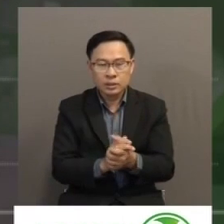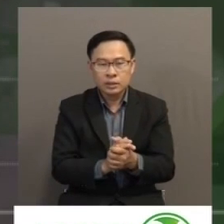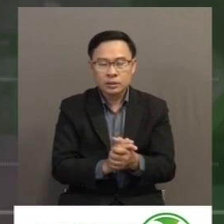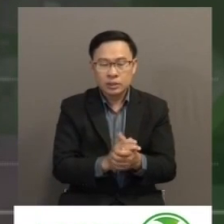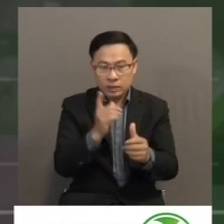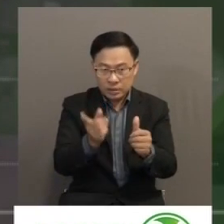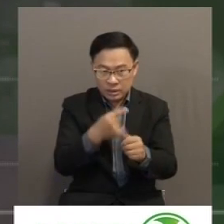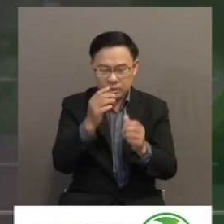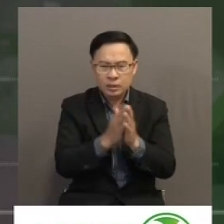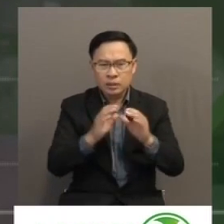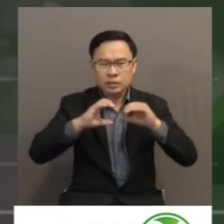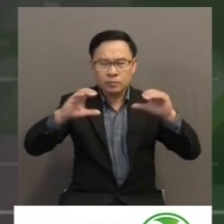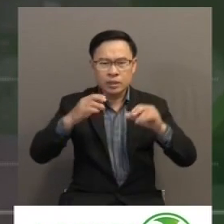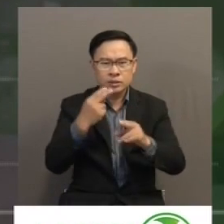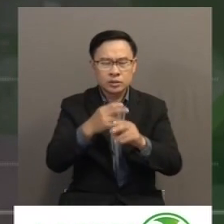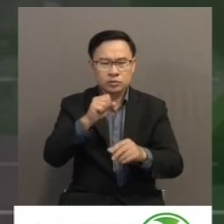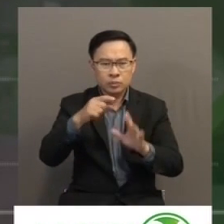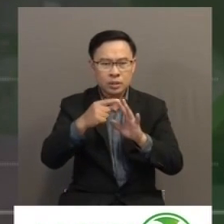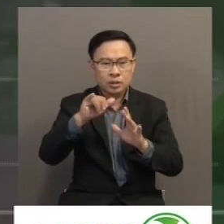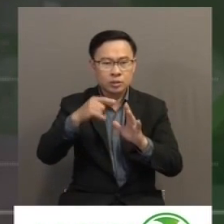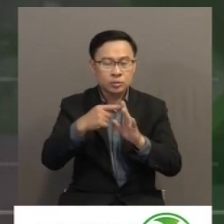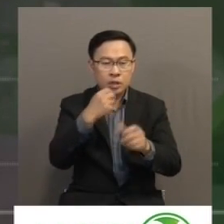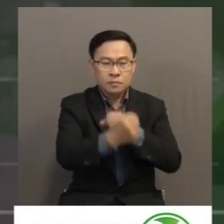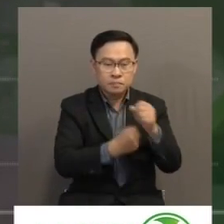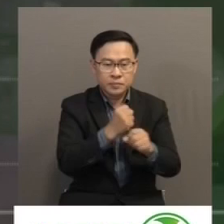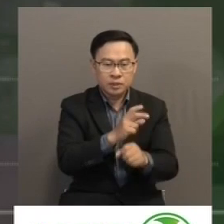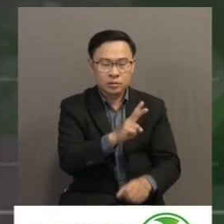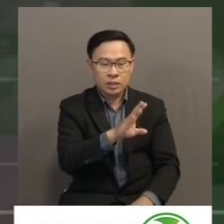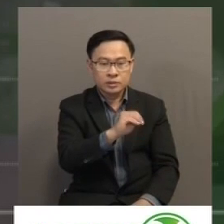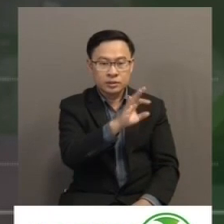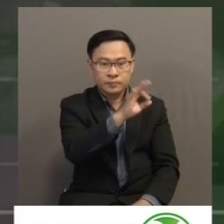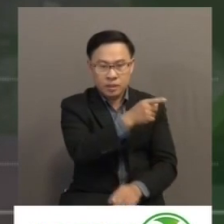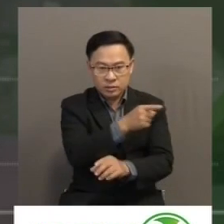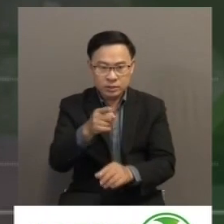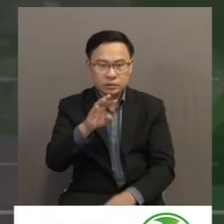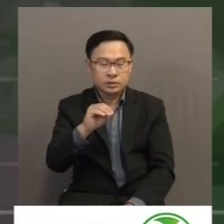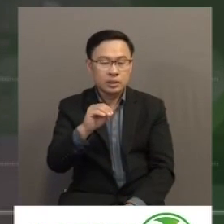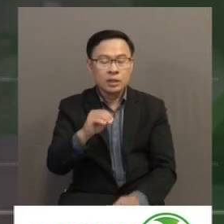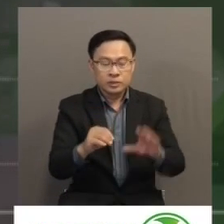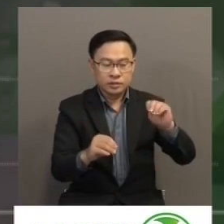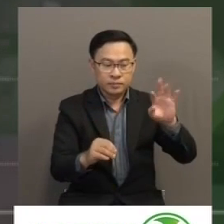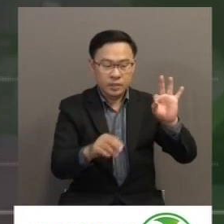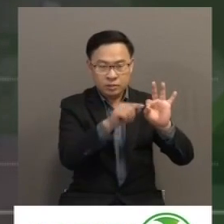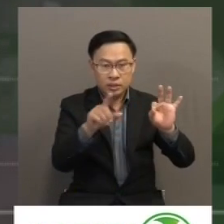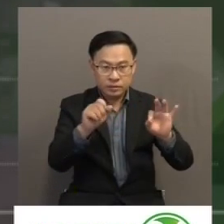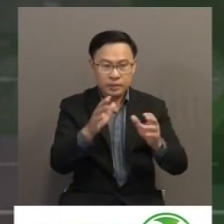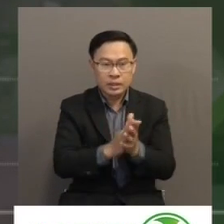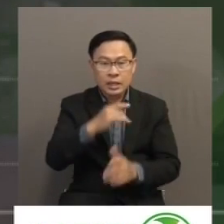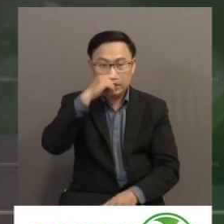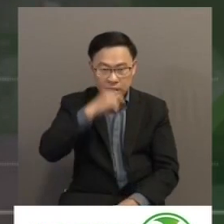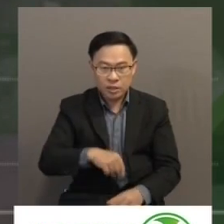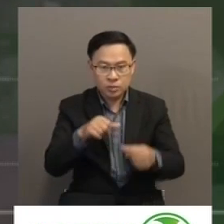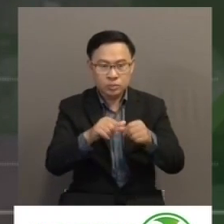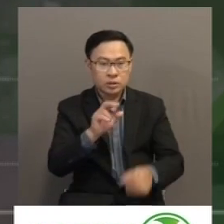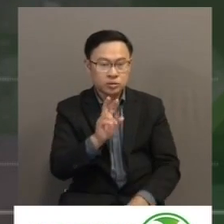ไปตั้งแต่สมัยรัฐบาลสุรยุทธ์จุลานนท์หรือว่าช่วงปี2549ถึง2551สหรัฐจัดอันดับการค้าม